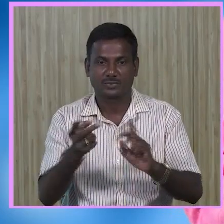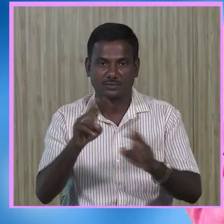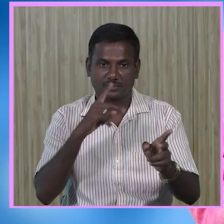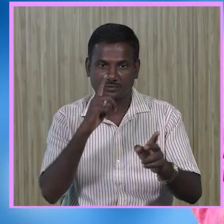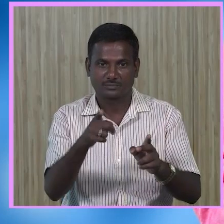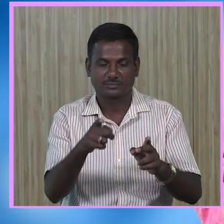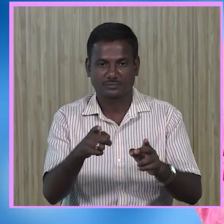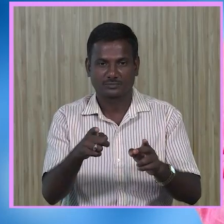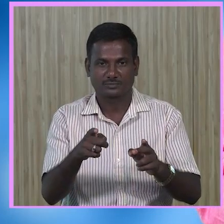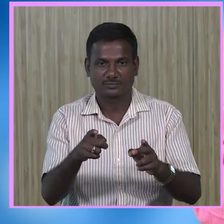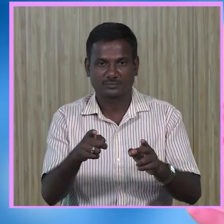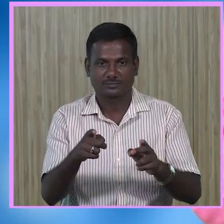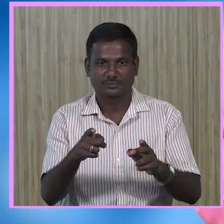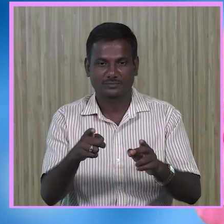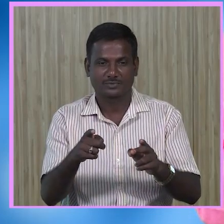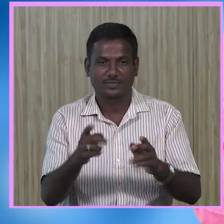இல்லாமல்